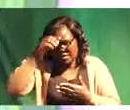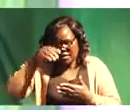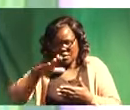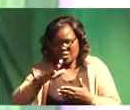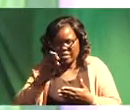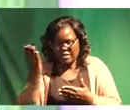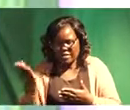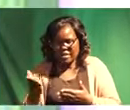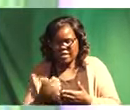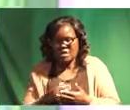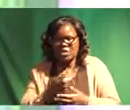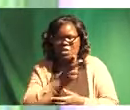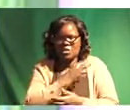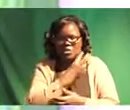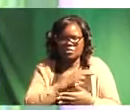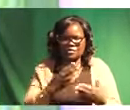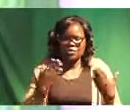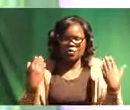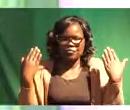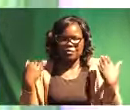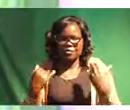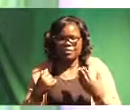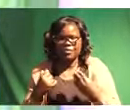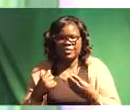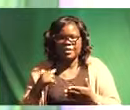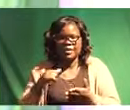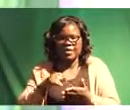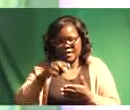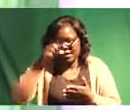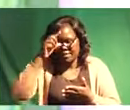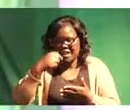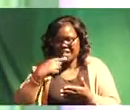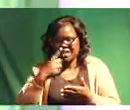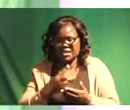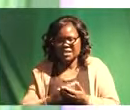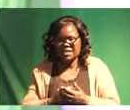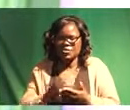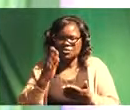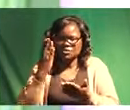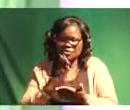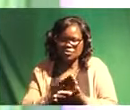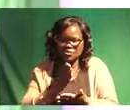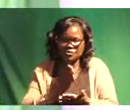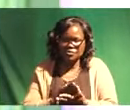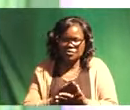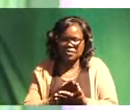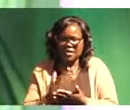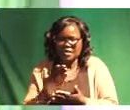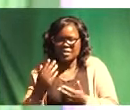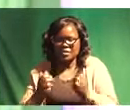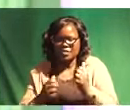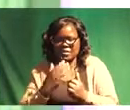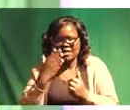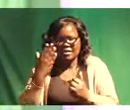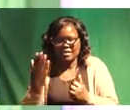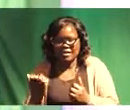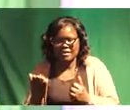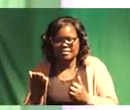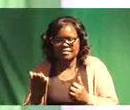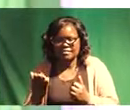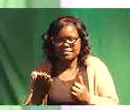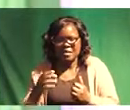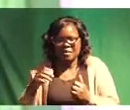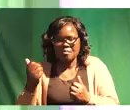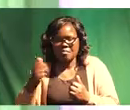hapa, hospitali ya Meru, hiyo governor amesema ni kweli vifaa ambazo ziko pale